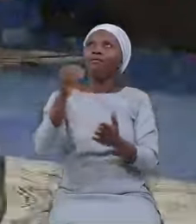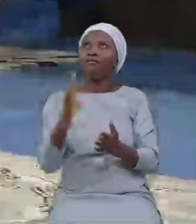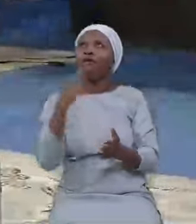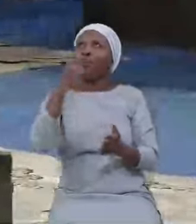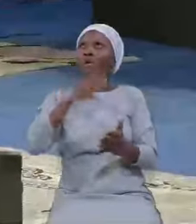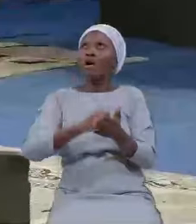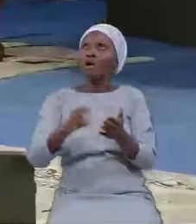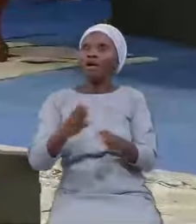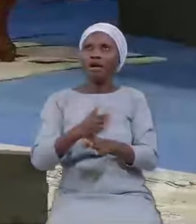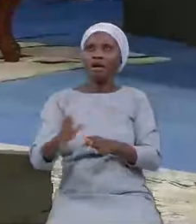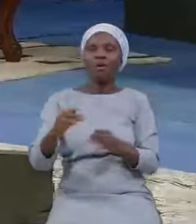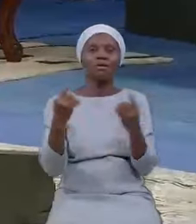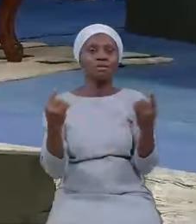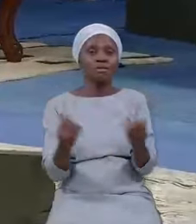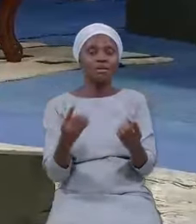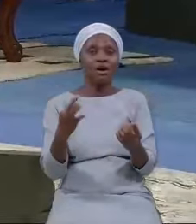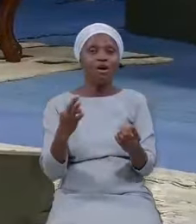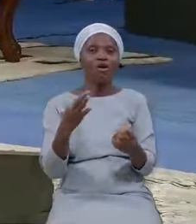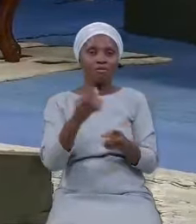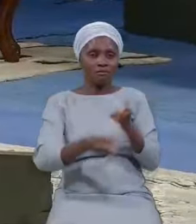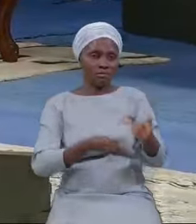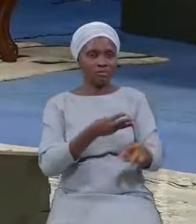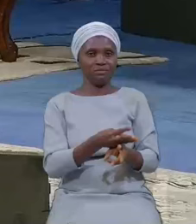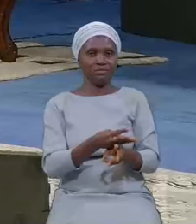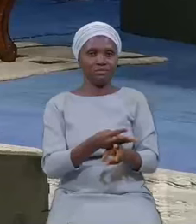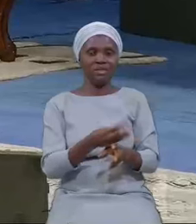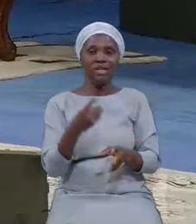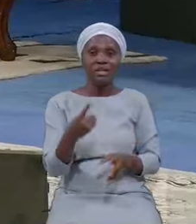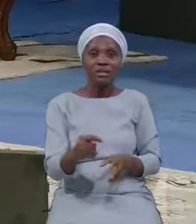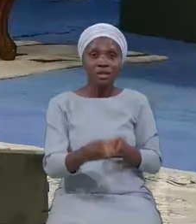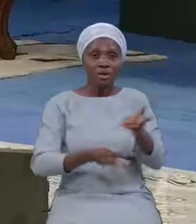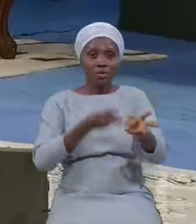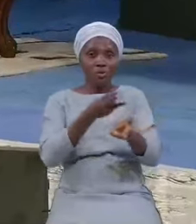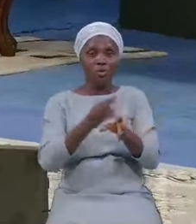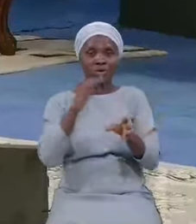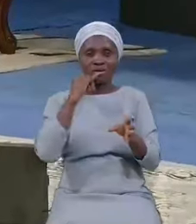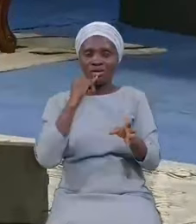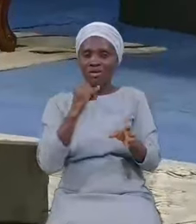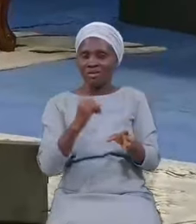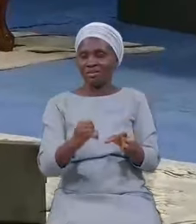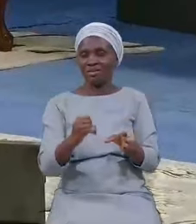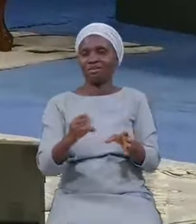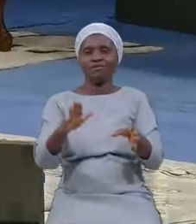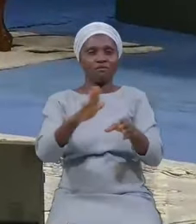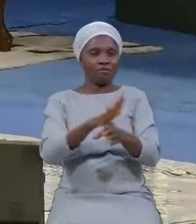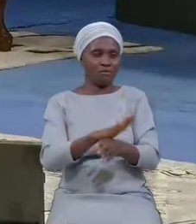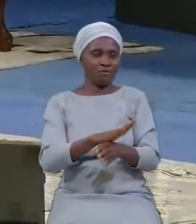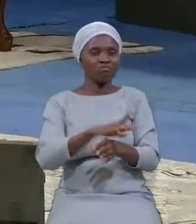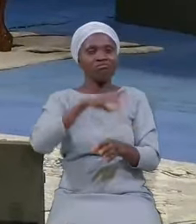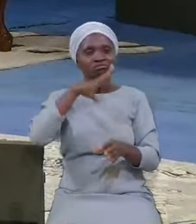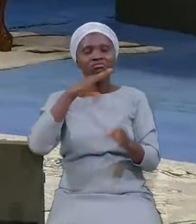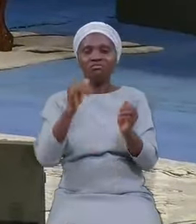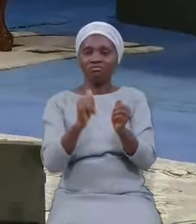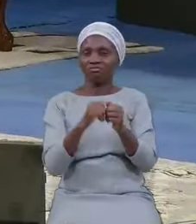du monde. Le monde est perverti par le péché. Le monde est pollué par